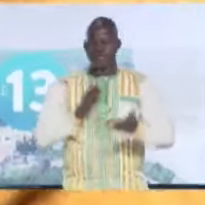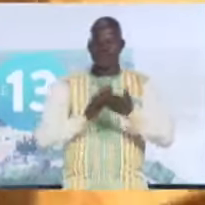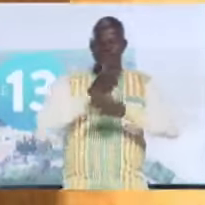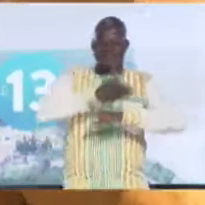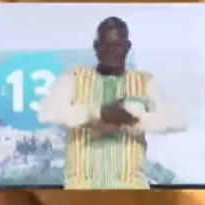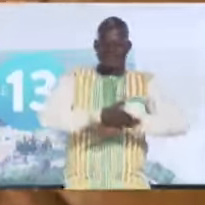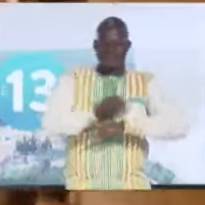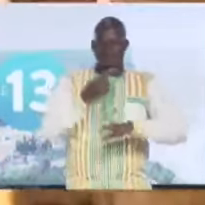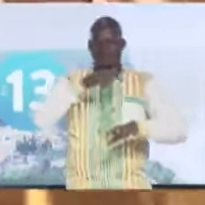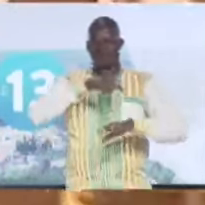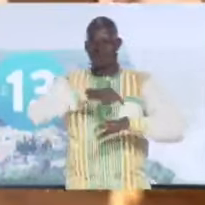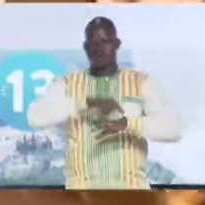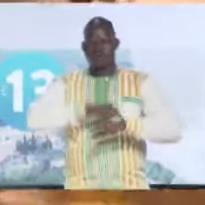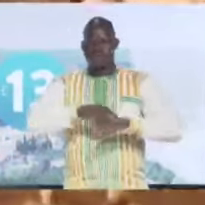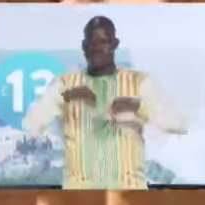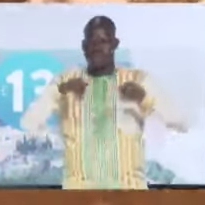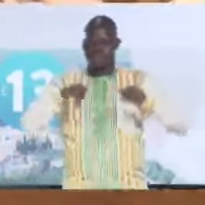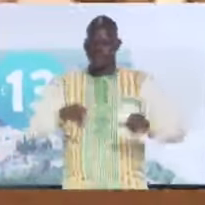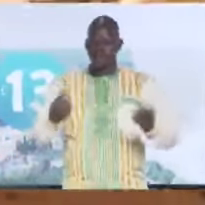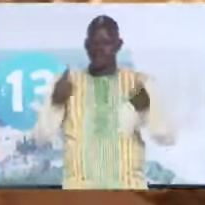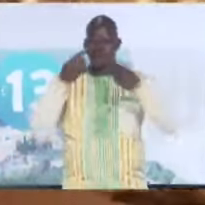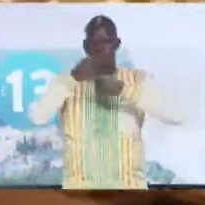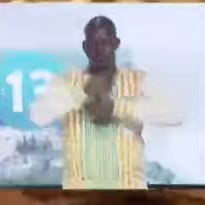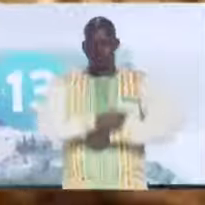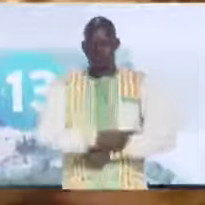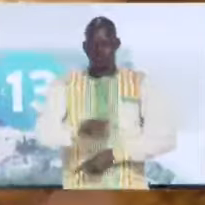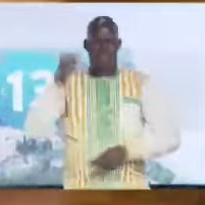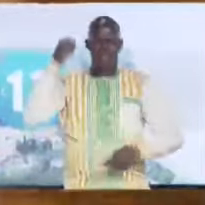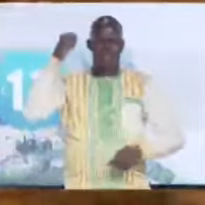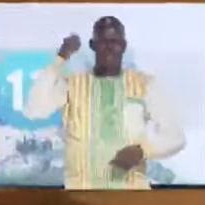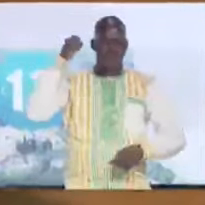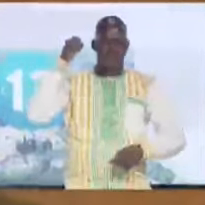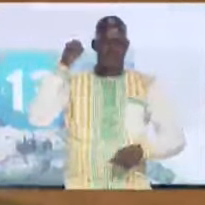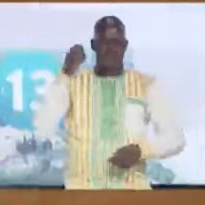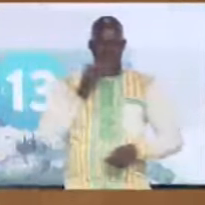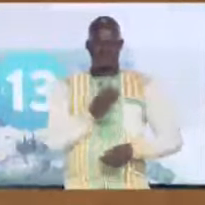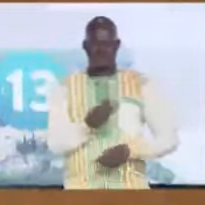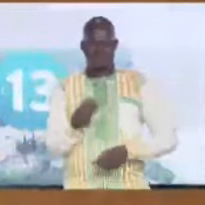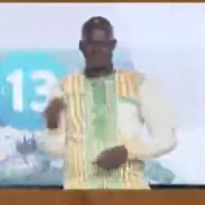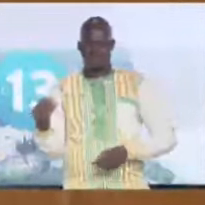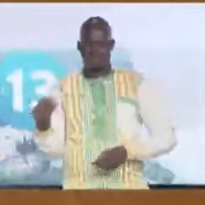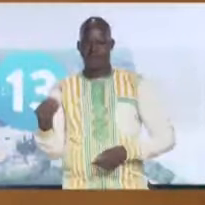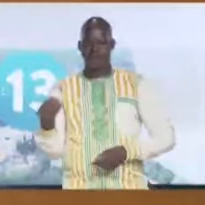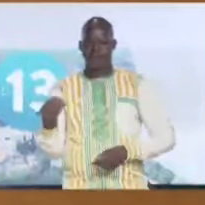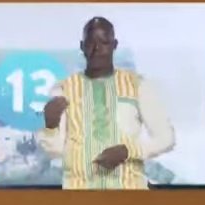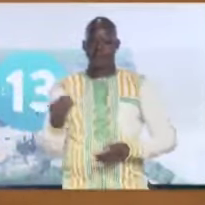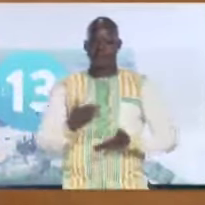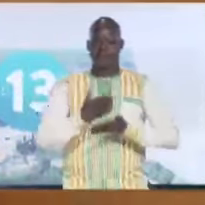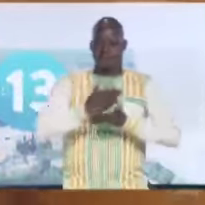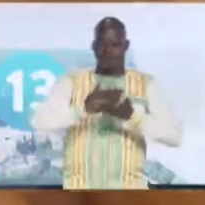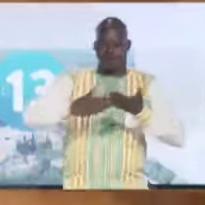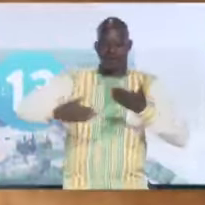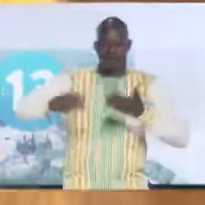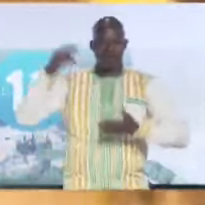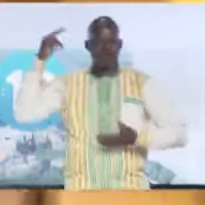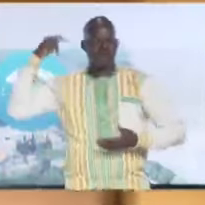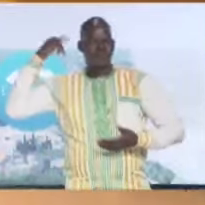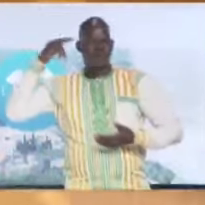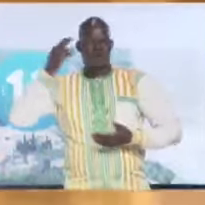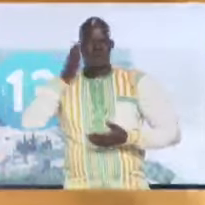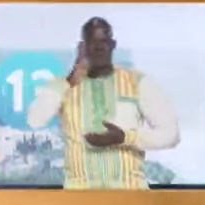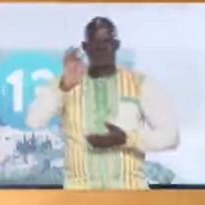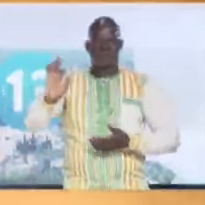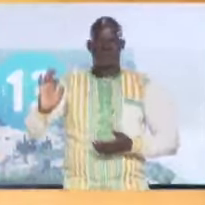temps et reste aujourd'hui un témoin matériel d'un pan de l'histoire du Burkina